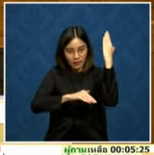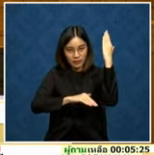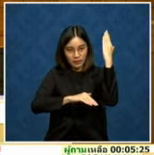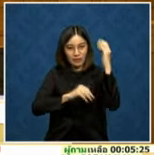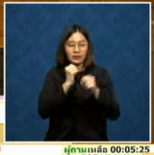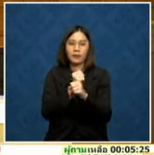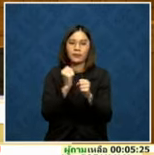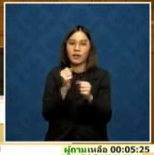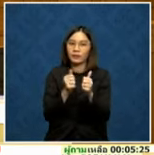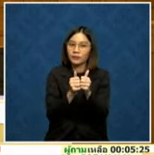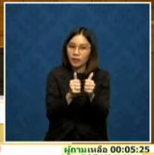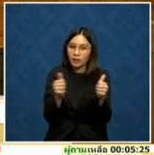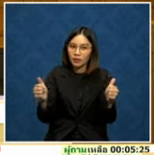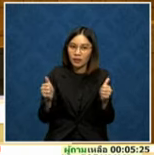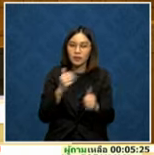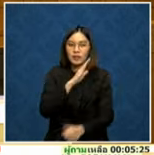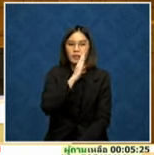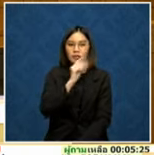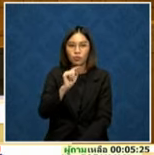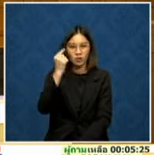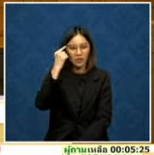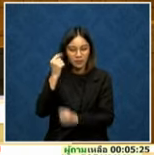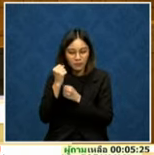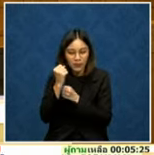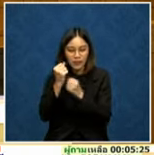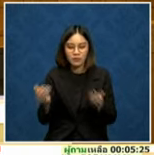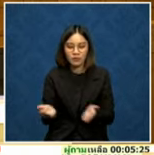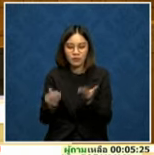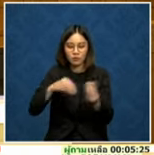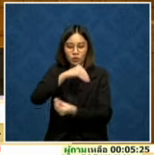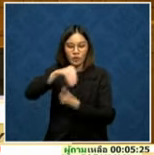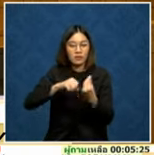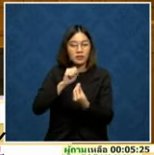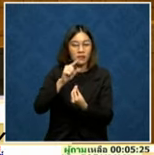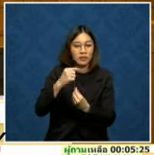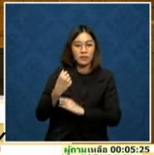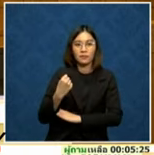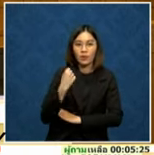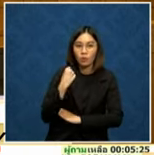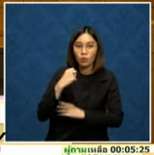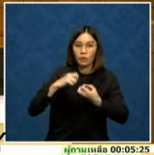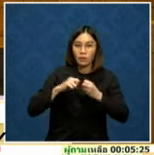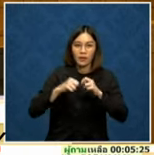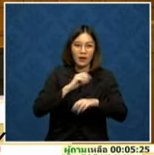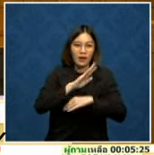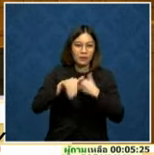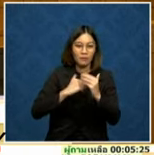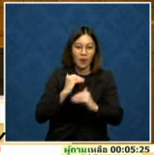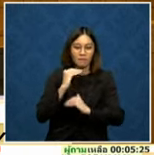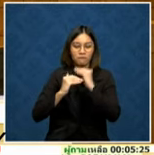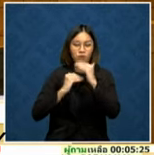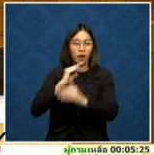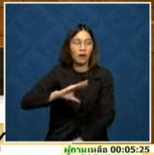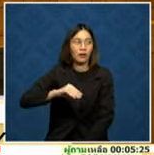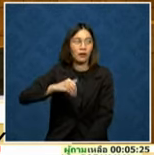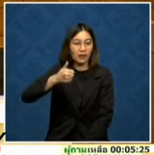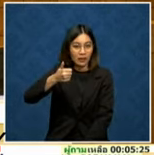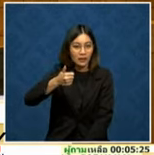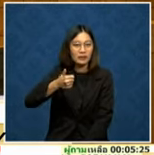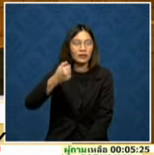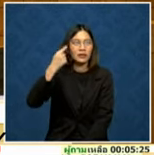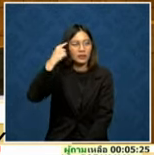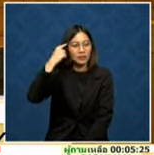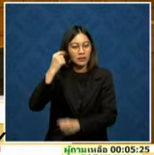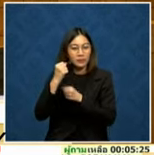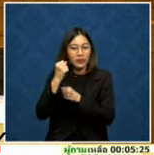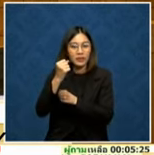ไปได้ดวยดีเพรว่าถ่าเกิดเราพยายามทจะจะตนเสรรแล้วเริมคามมนคงปัญหาทุกอย่กเริจะดข้นแล้วเี่ยเราเองเรากพยาย